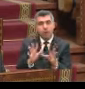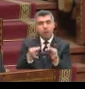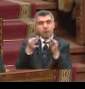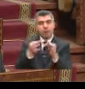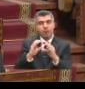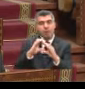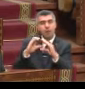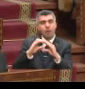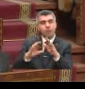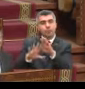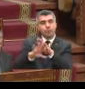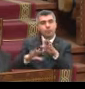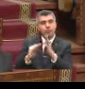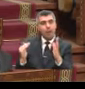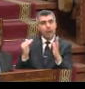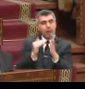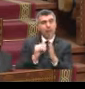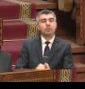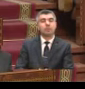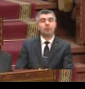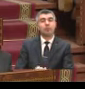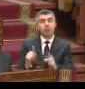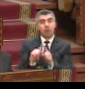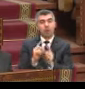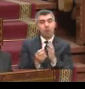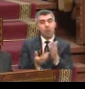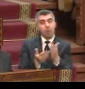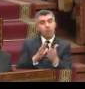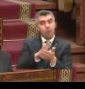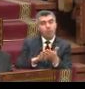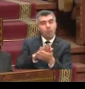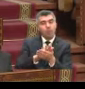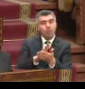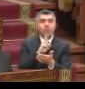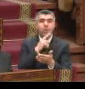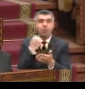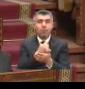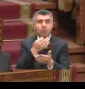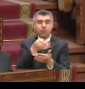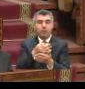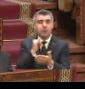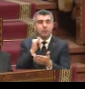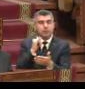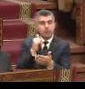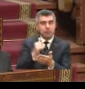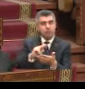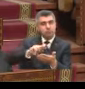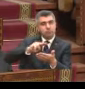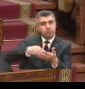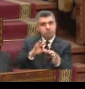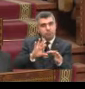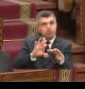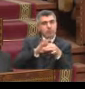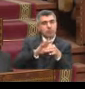الاجتماعي الأخير، وعلى الجرأة والروح الوطنية العالية التي عبرت عنها الحكومة والتي أقدمت من خلالها التوقيع على